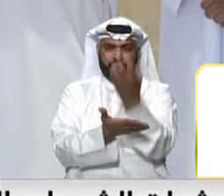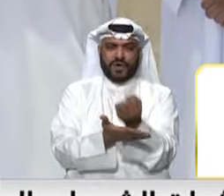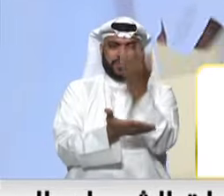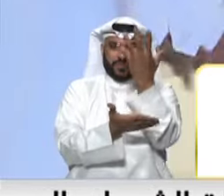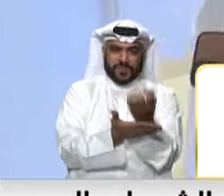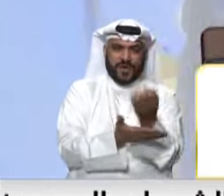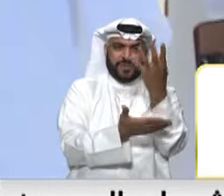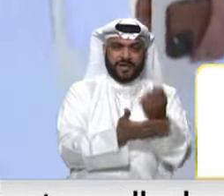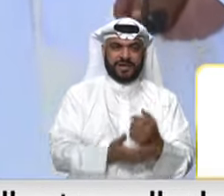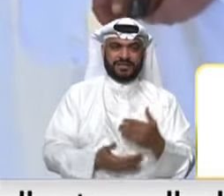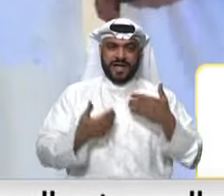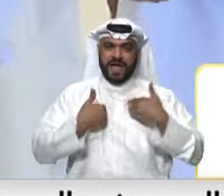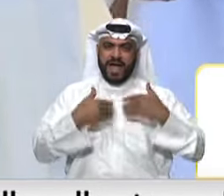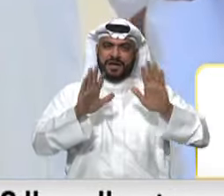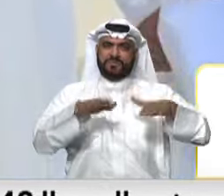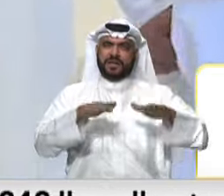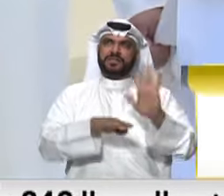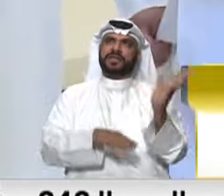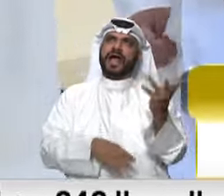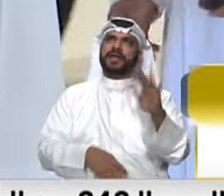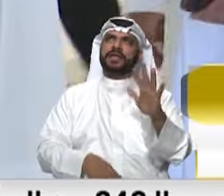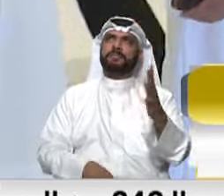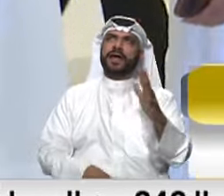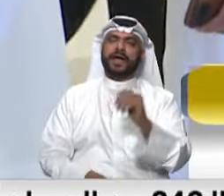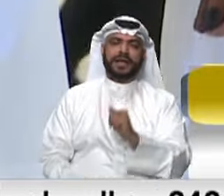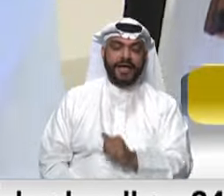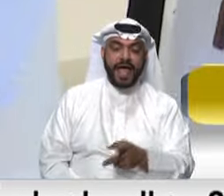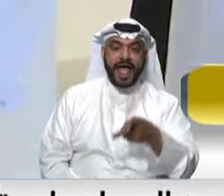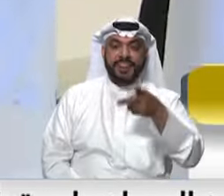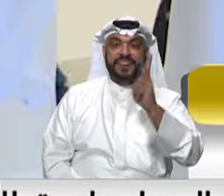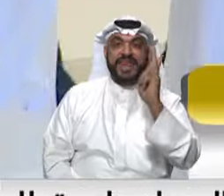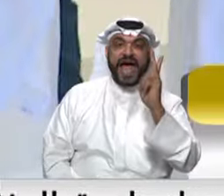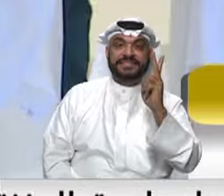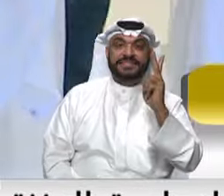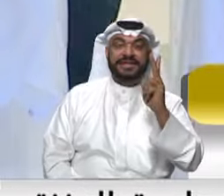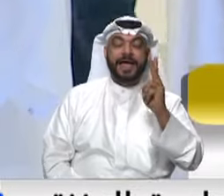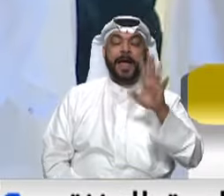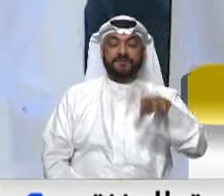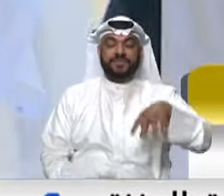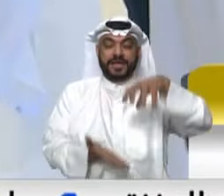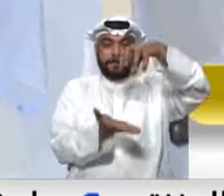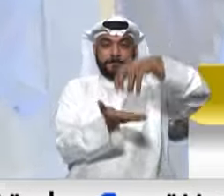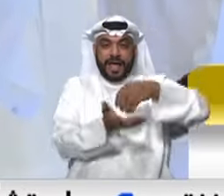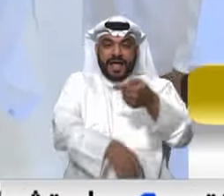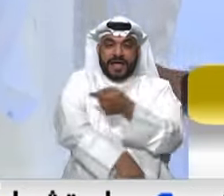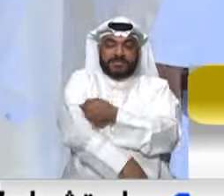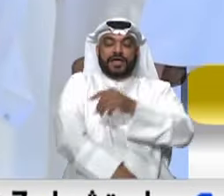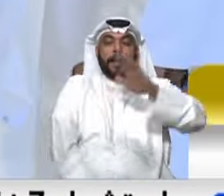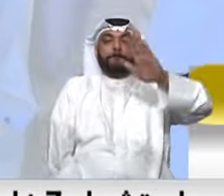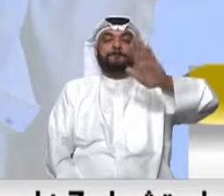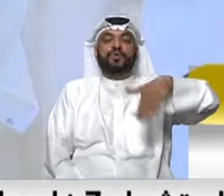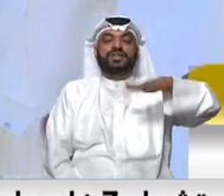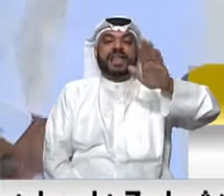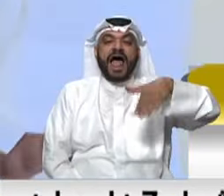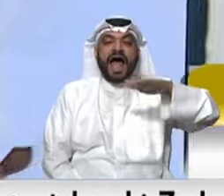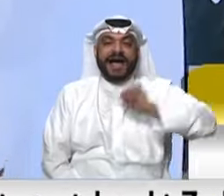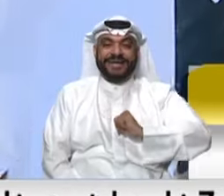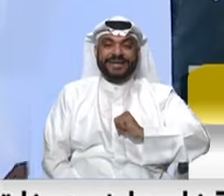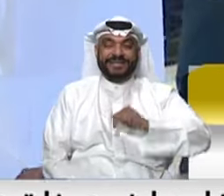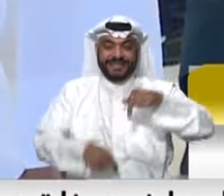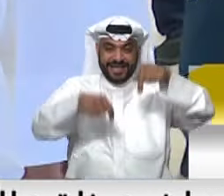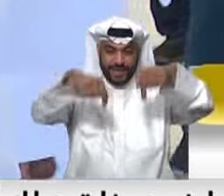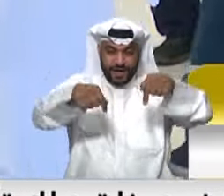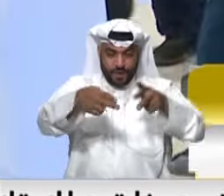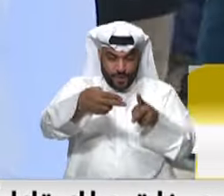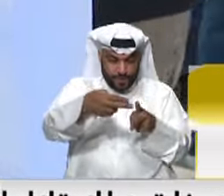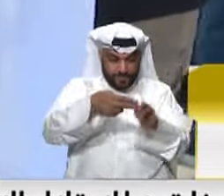الصحة. لدينا ما يقارب 12 مركز في منطقة المطلع، افتتحنا إلى